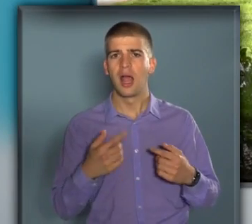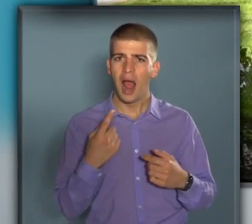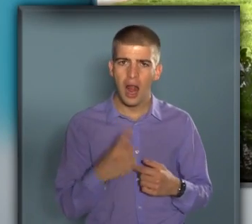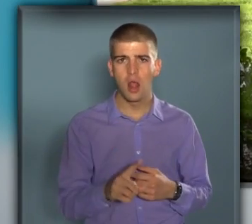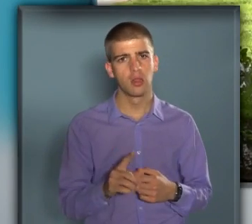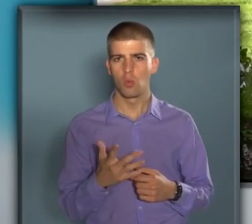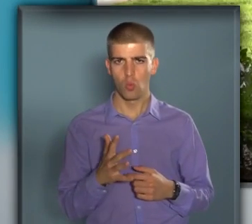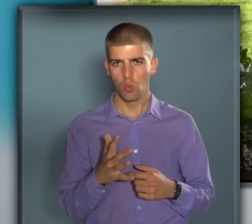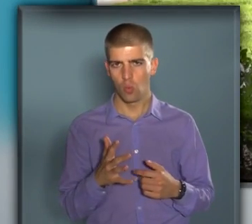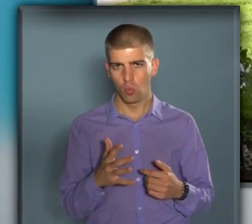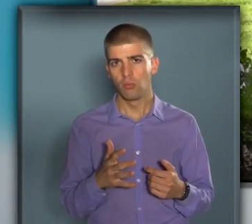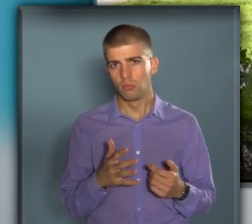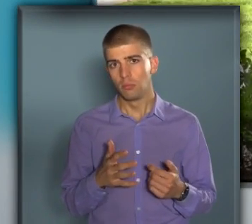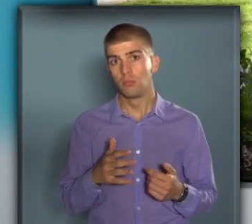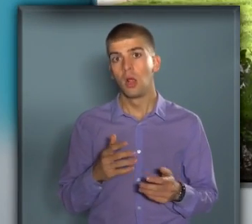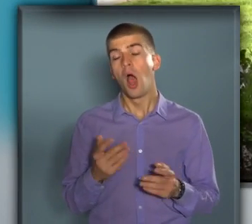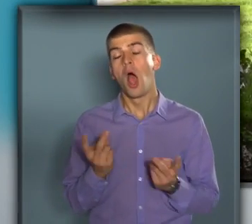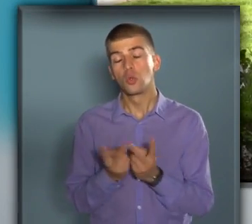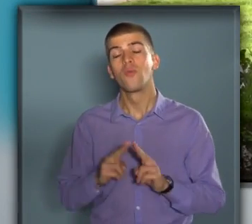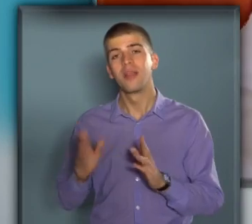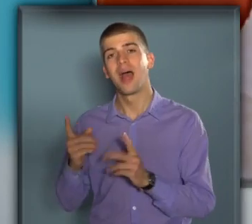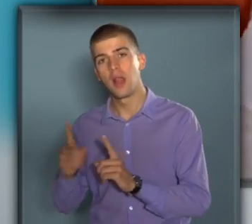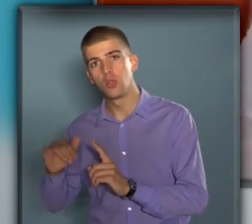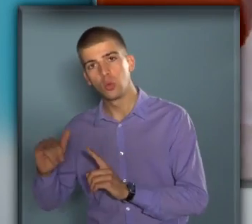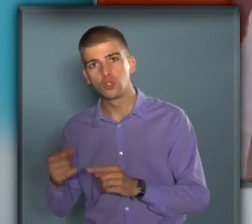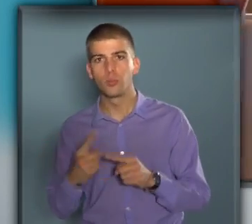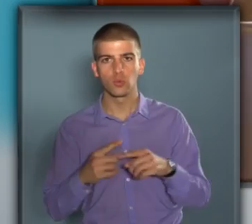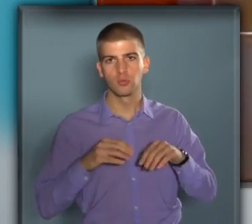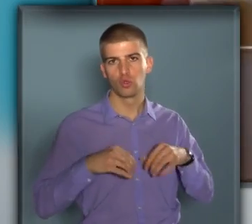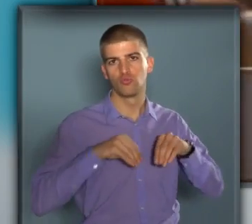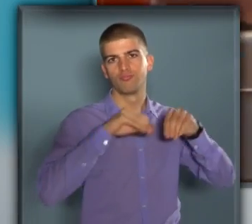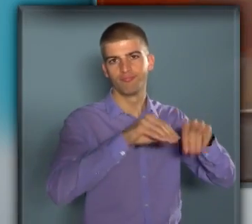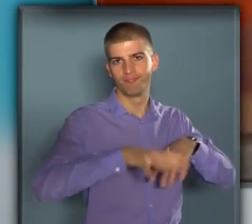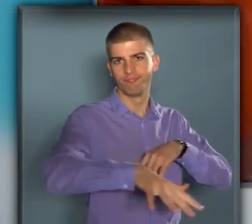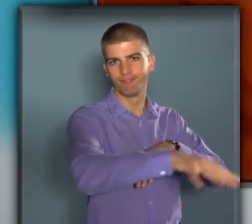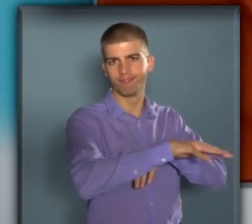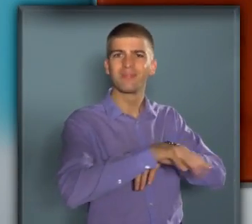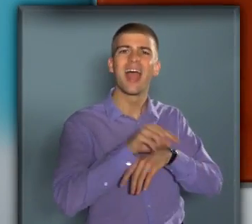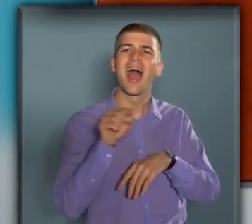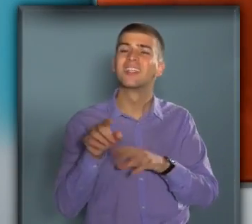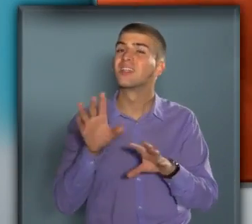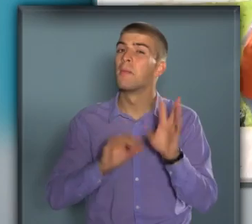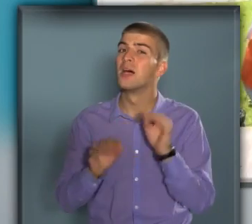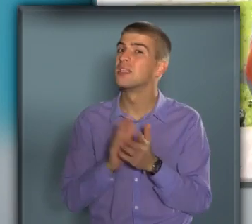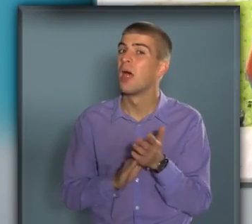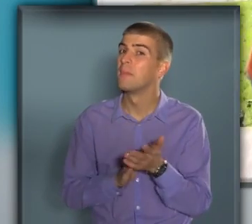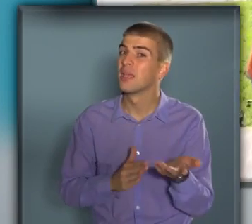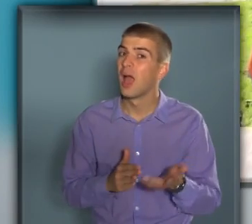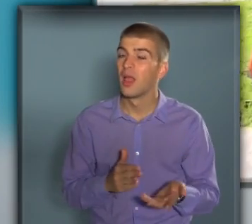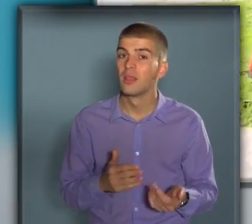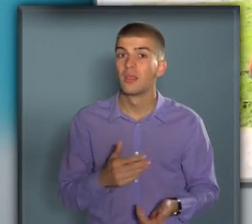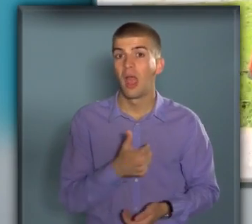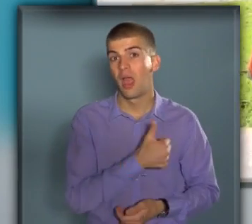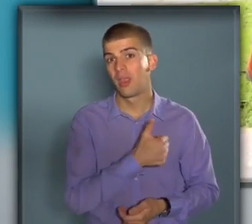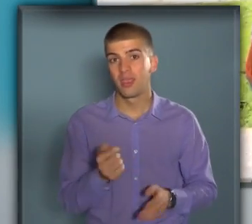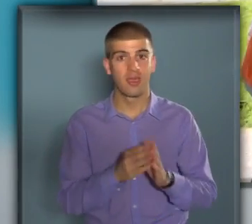amelyről folyamatosan beszámolunk, zajlik a hasonló jellegű tevékenység. Általában milyen tapasztalataik vannak, hiszen